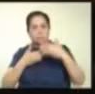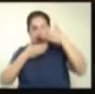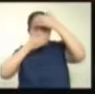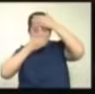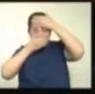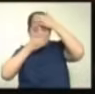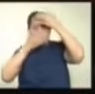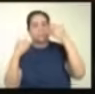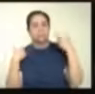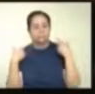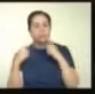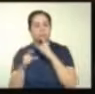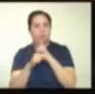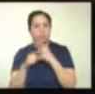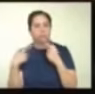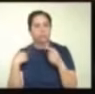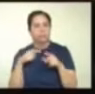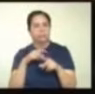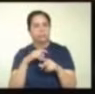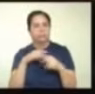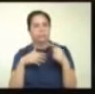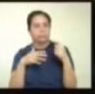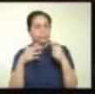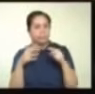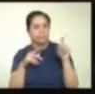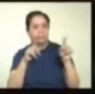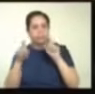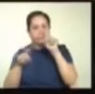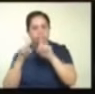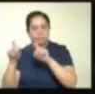hijab at nakumpirma natin doon sa